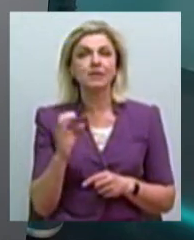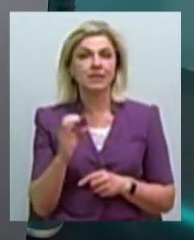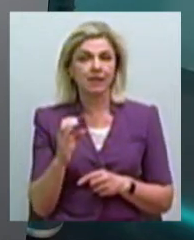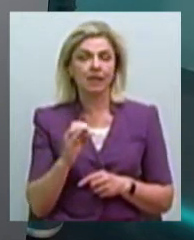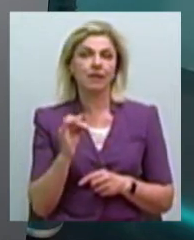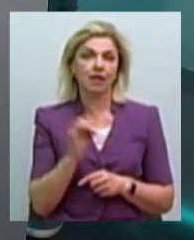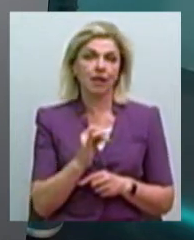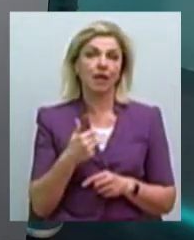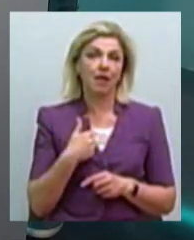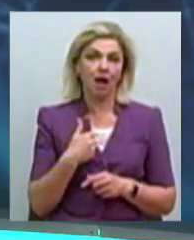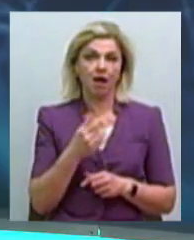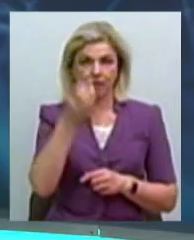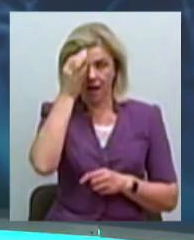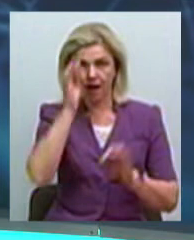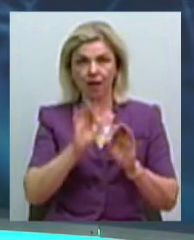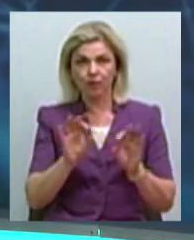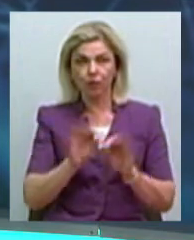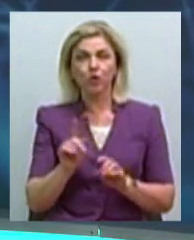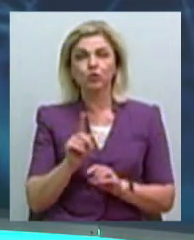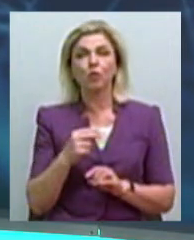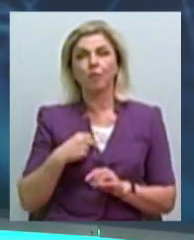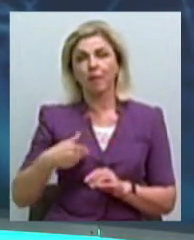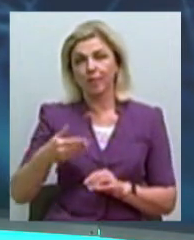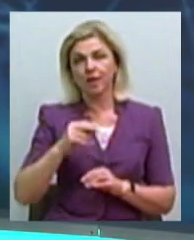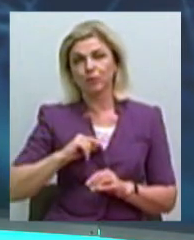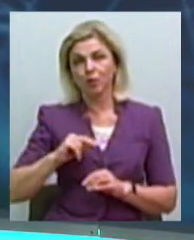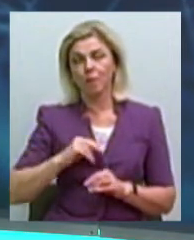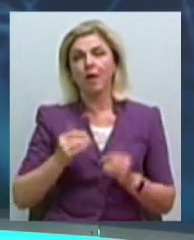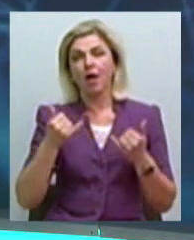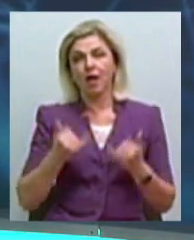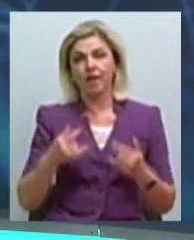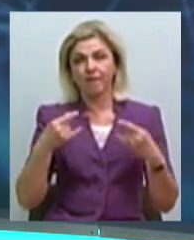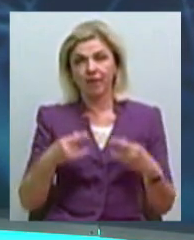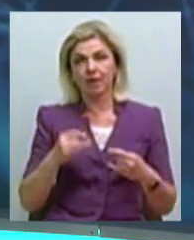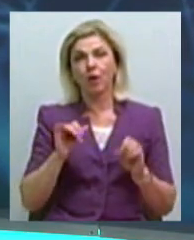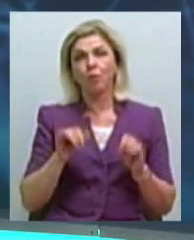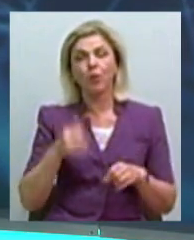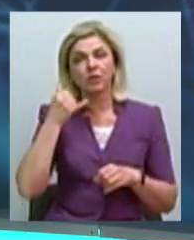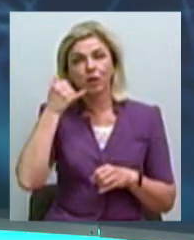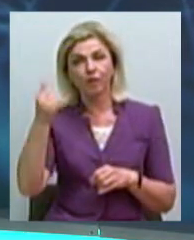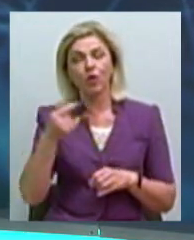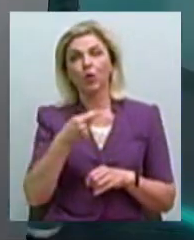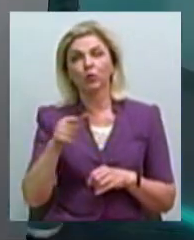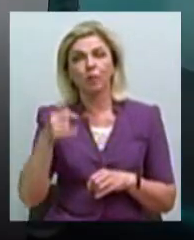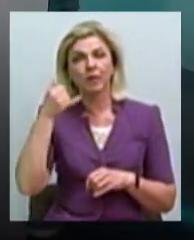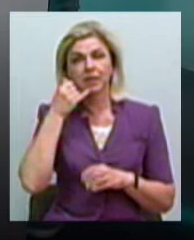Здравствуйте. А я нагадую нашим глядачам, що ми працюємо в прямому ефірі, тож ви можете зателефонувати нам за номером